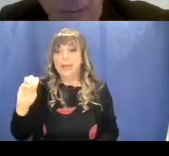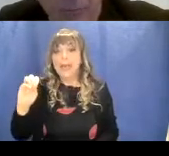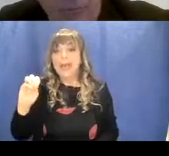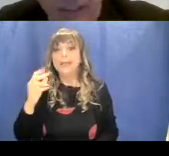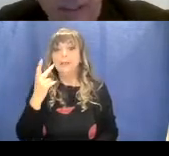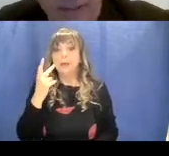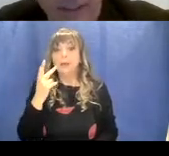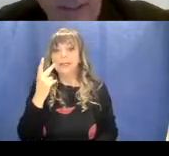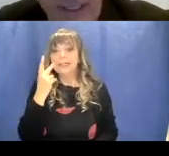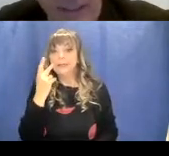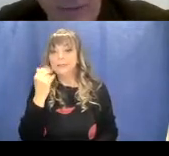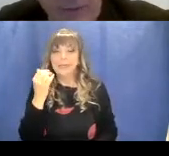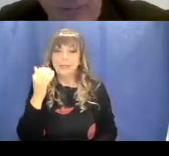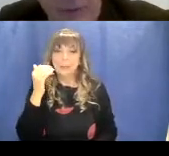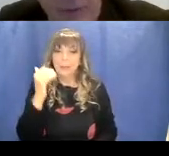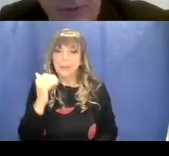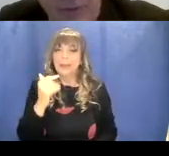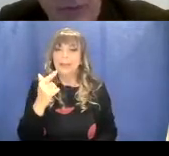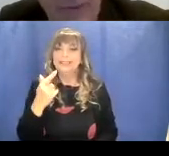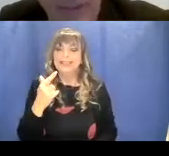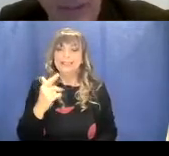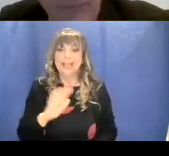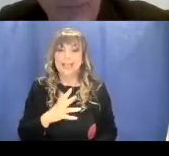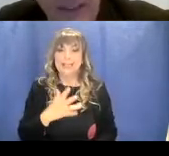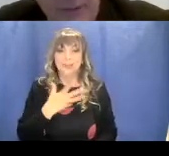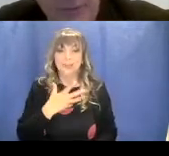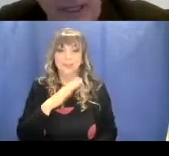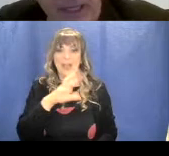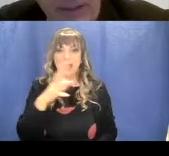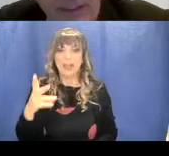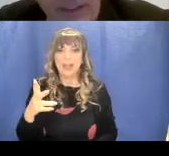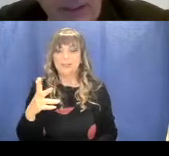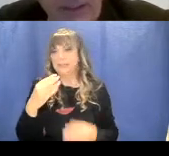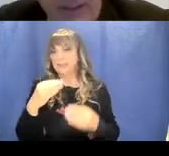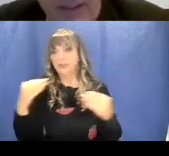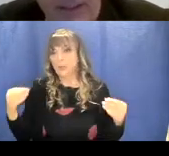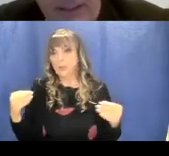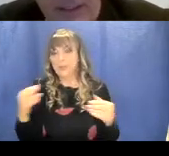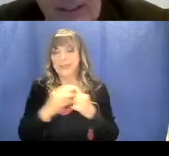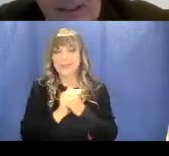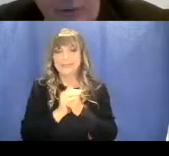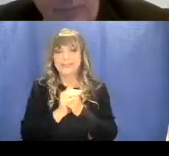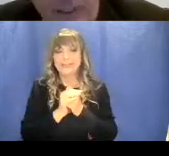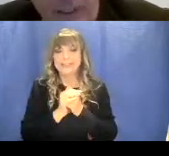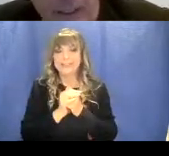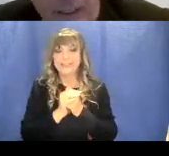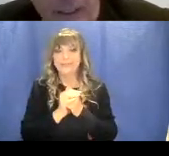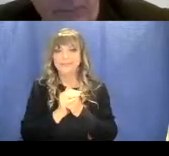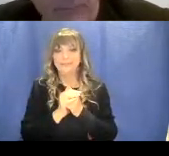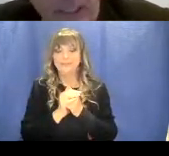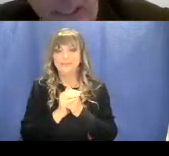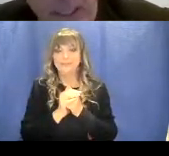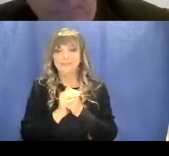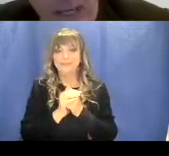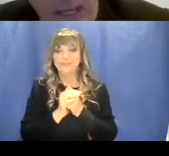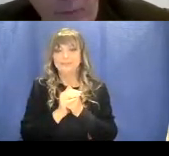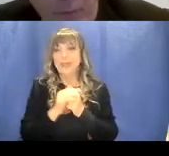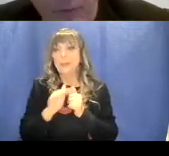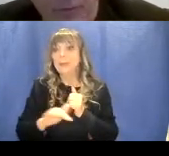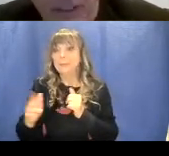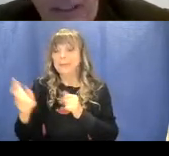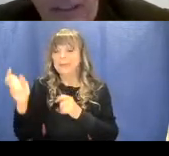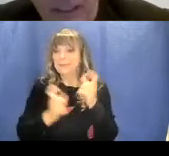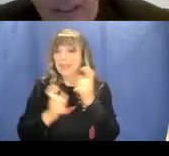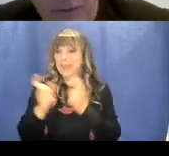un tetraedro e poi ci sono altri strumenti dove i bambini che vengono